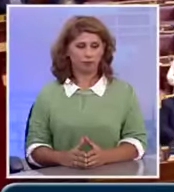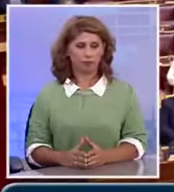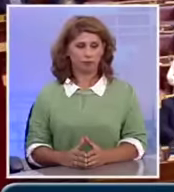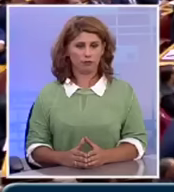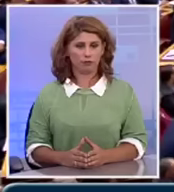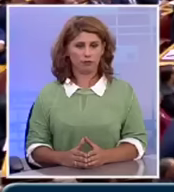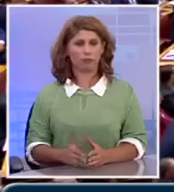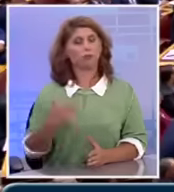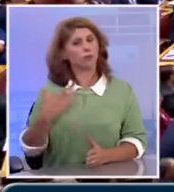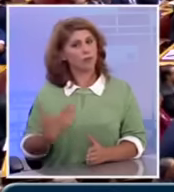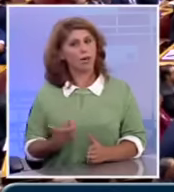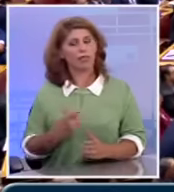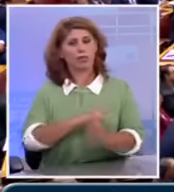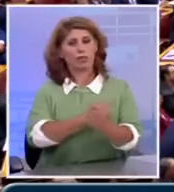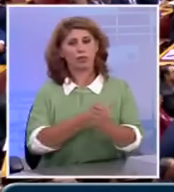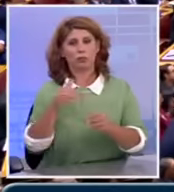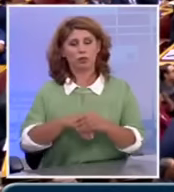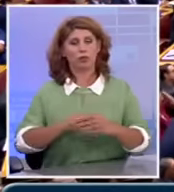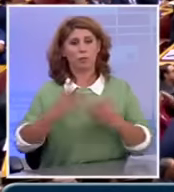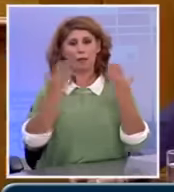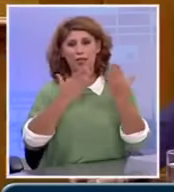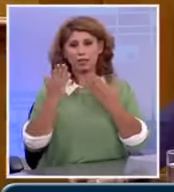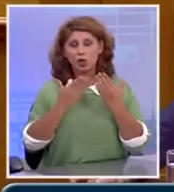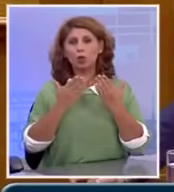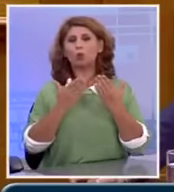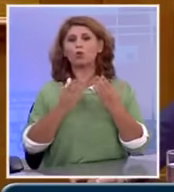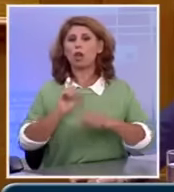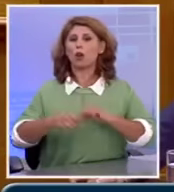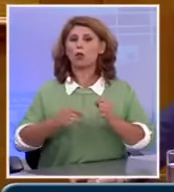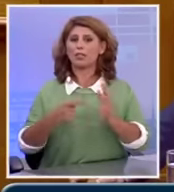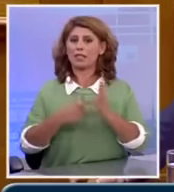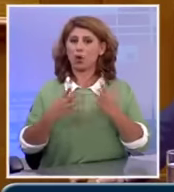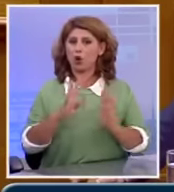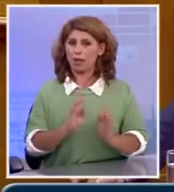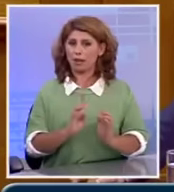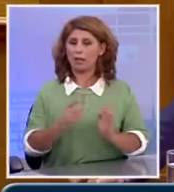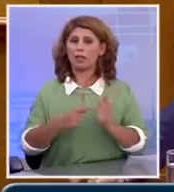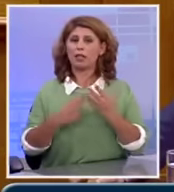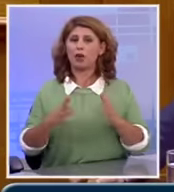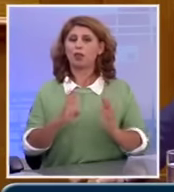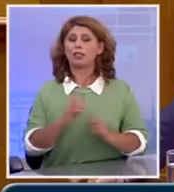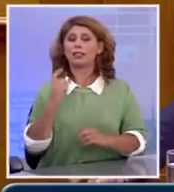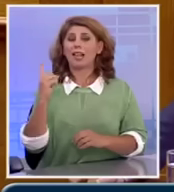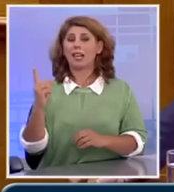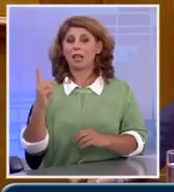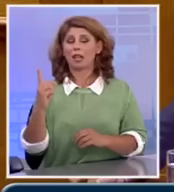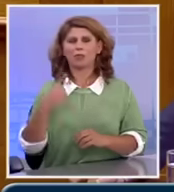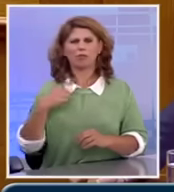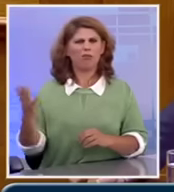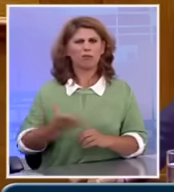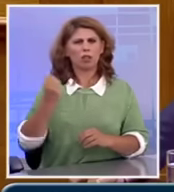είχα τη δυνατότητα να συμμετάσχω στους μαθητικούς αγώνες του 90-91 ενάντια σε έναν αυταρχικό και